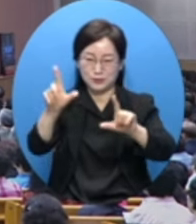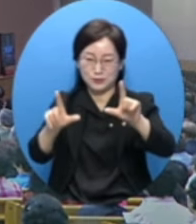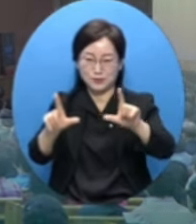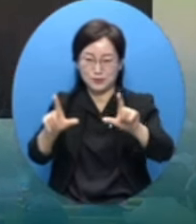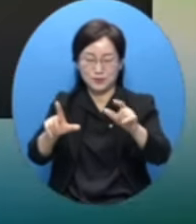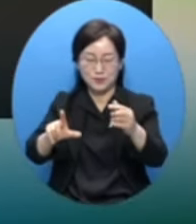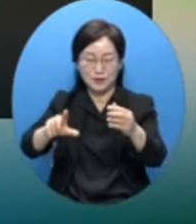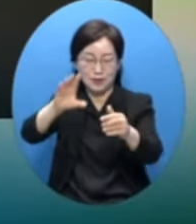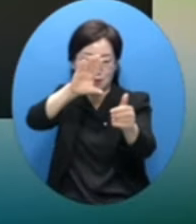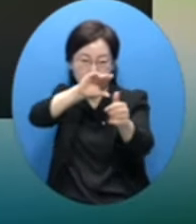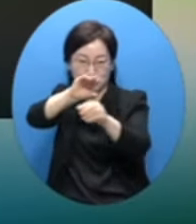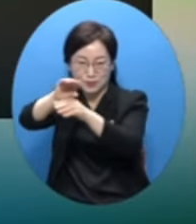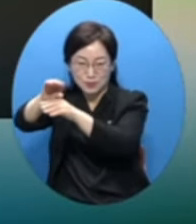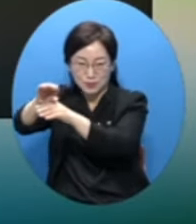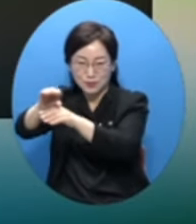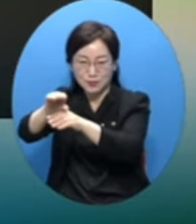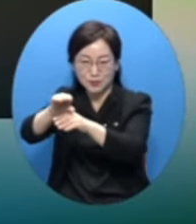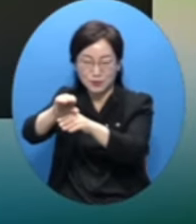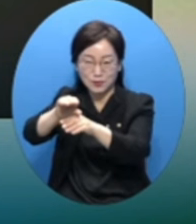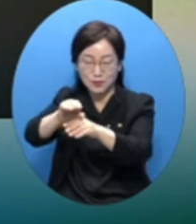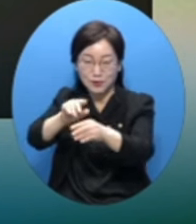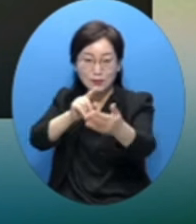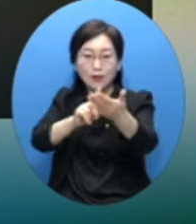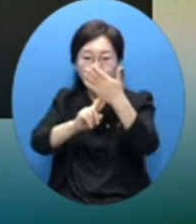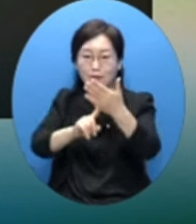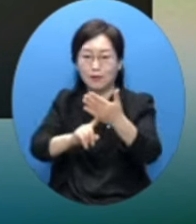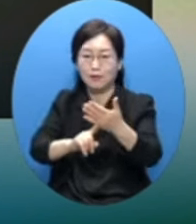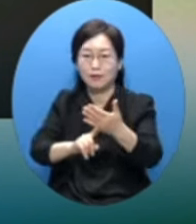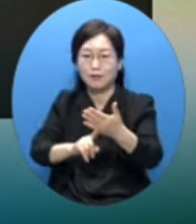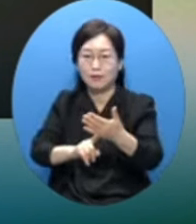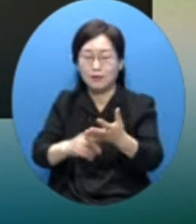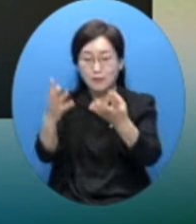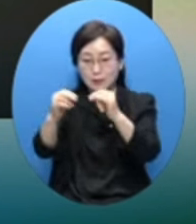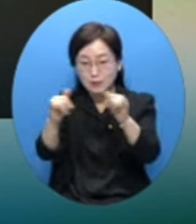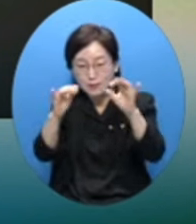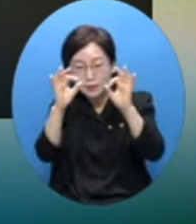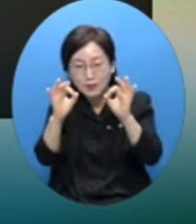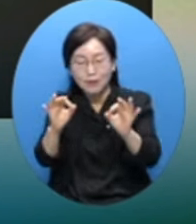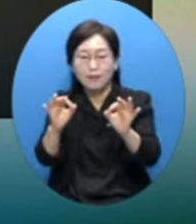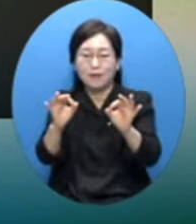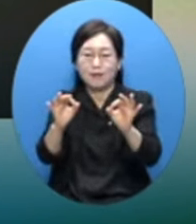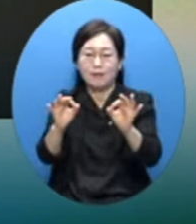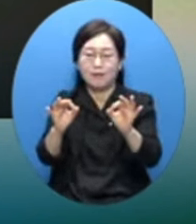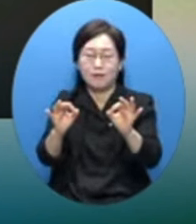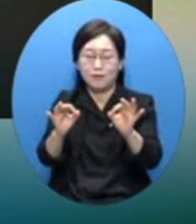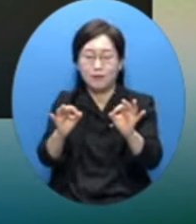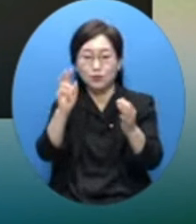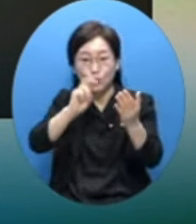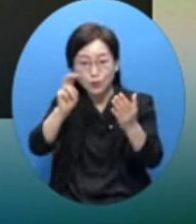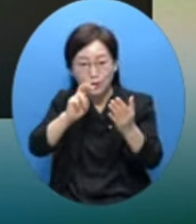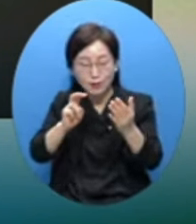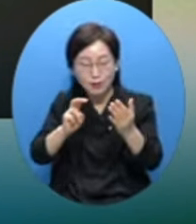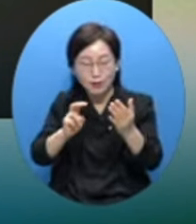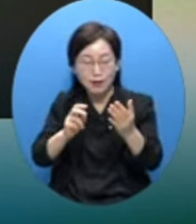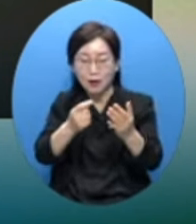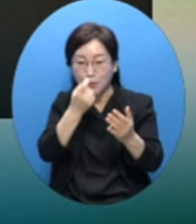다큐멘터리 영화 소명에 삽입되면서 많은 사람들에게 알려지게 되었고 일반 사람들도 이